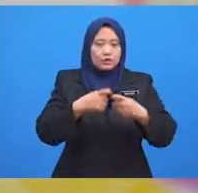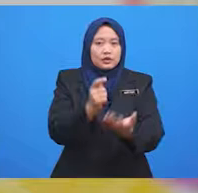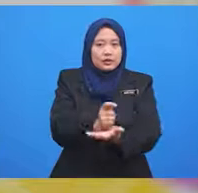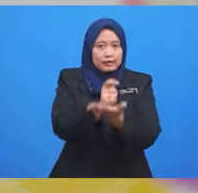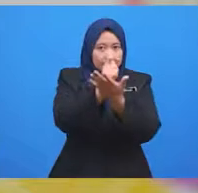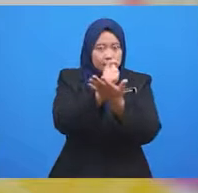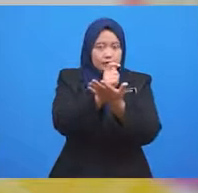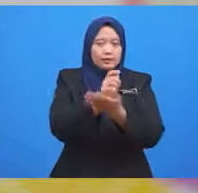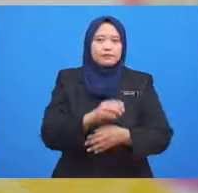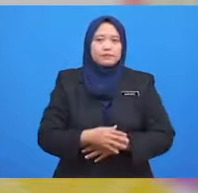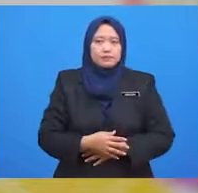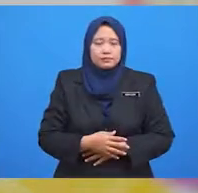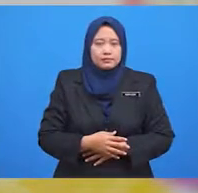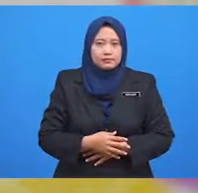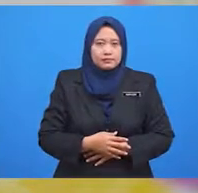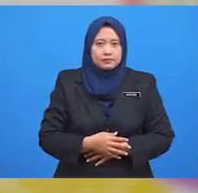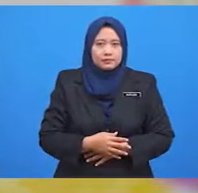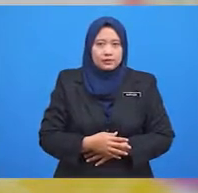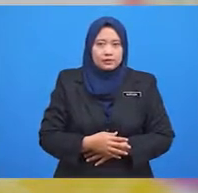NOS